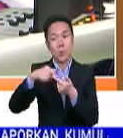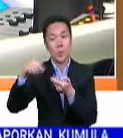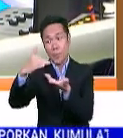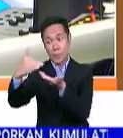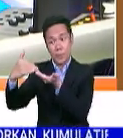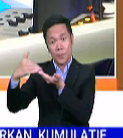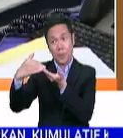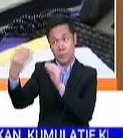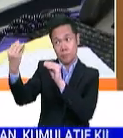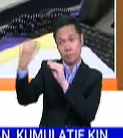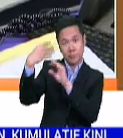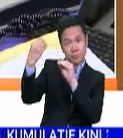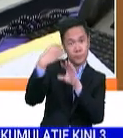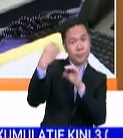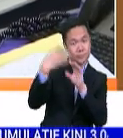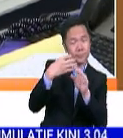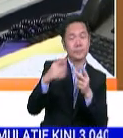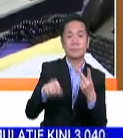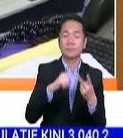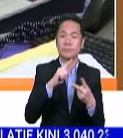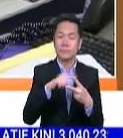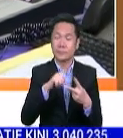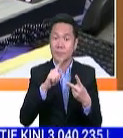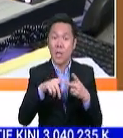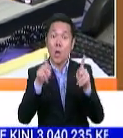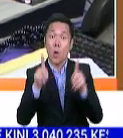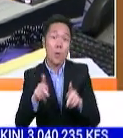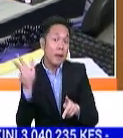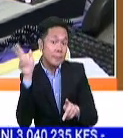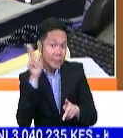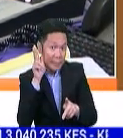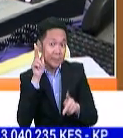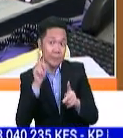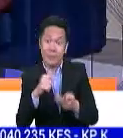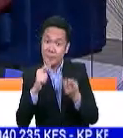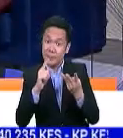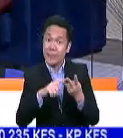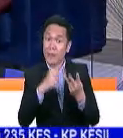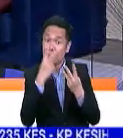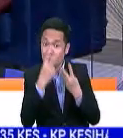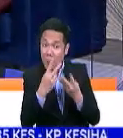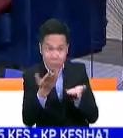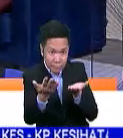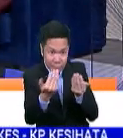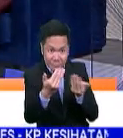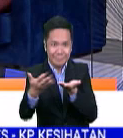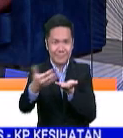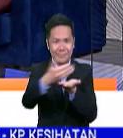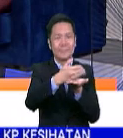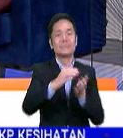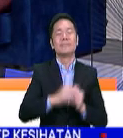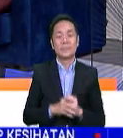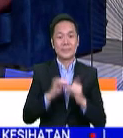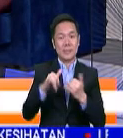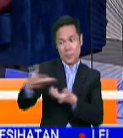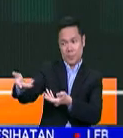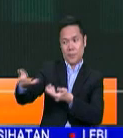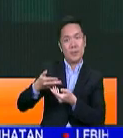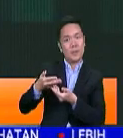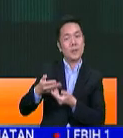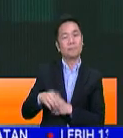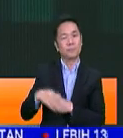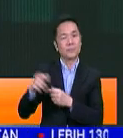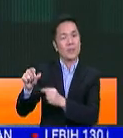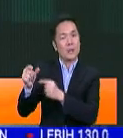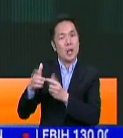holder kita daripada Raya pendengar dan penontonnya trading beliau menjadi tetamu Sempena